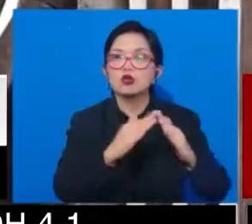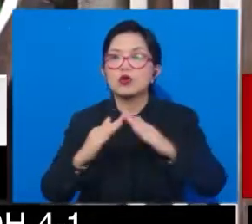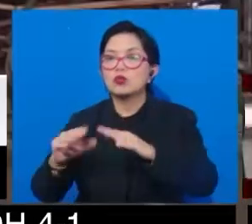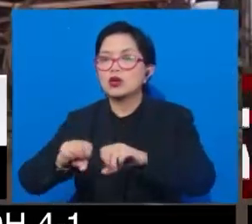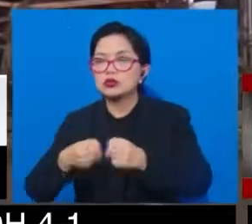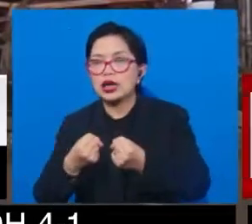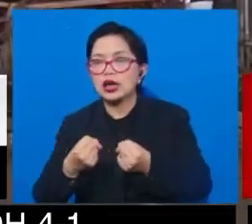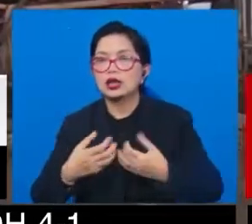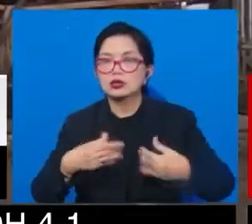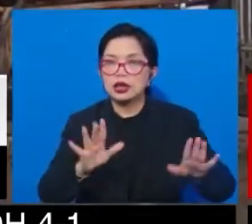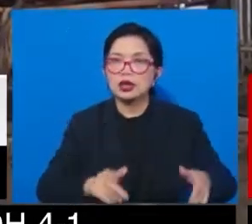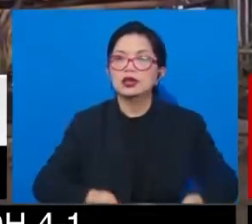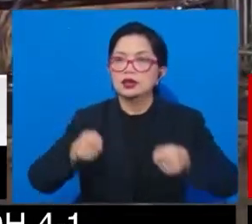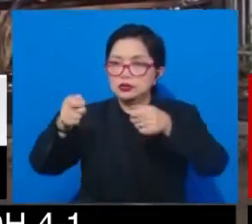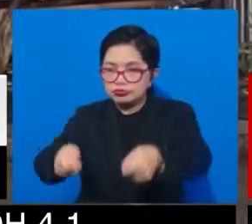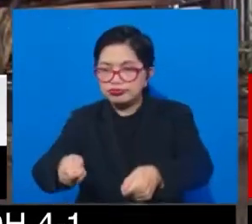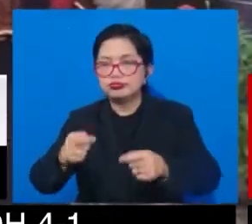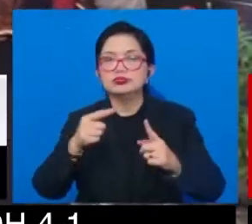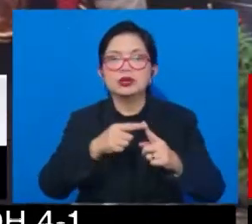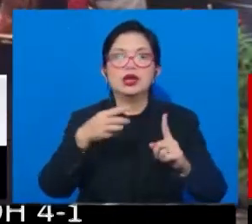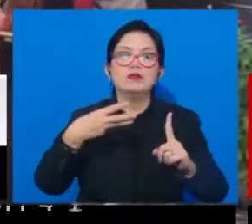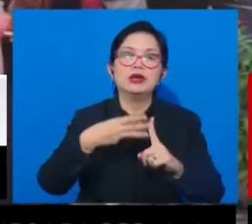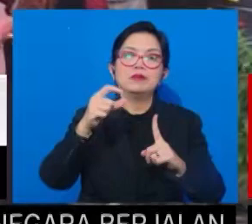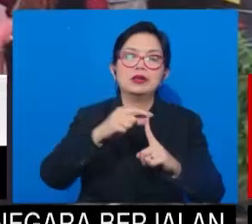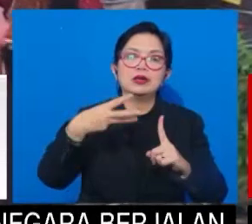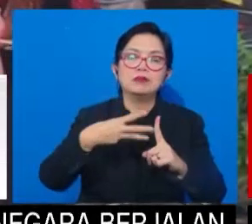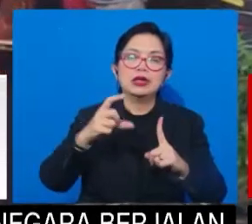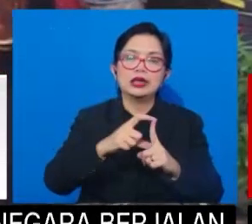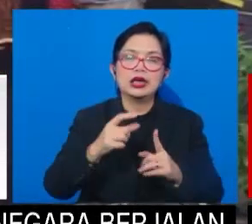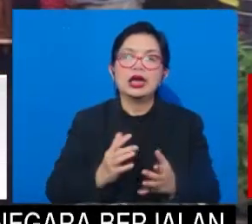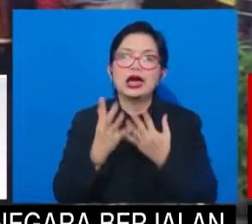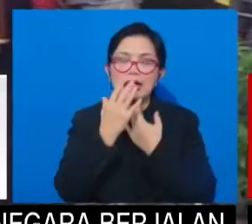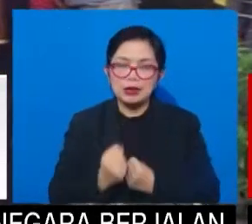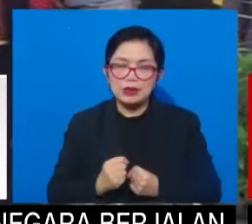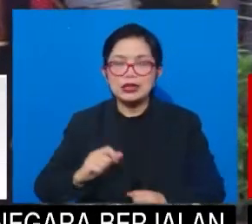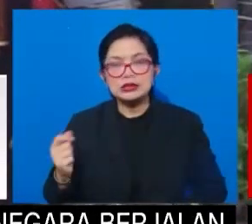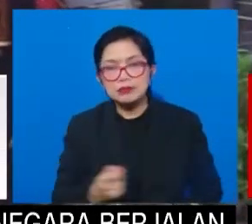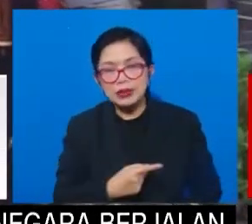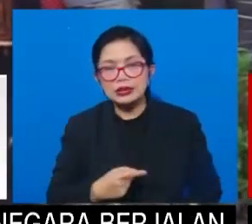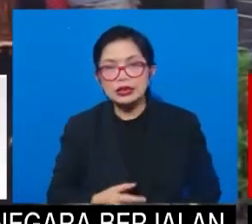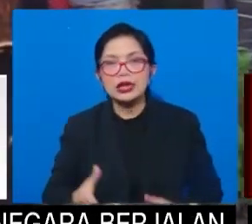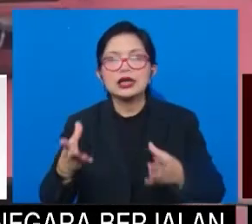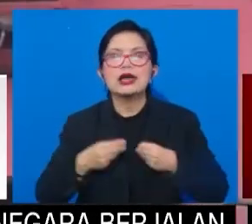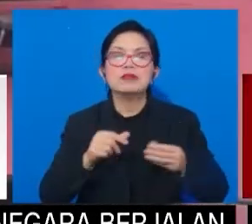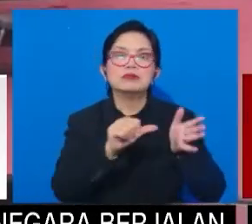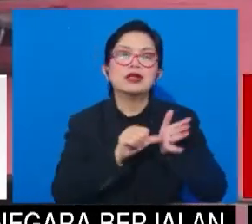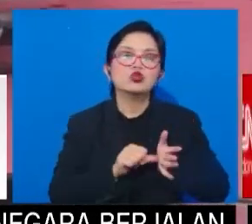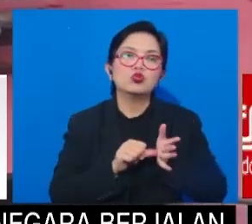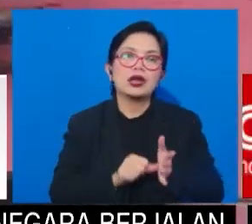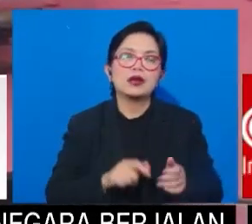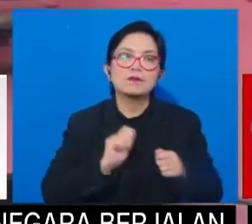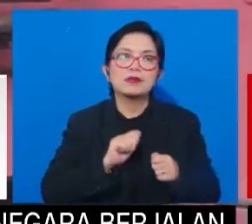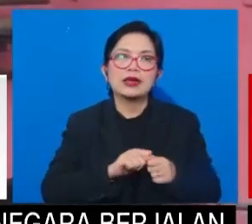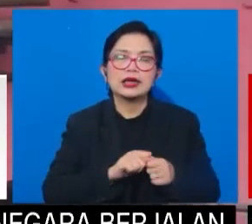selanjutnya diserahkan kepada BPBD Kabupaten Bandung agar segera mendapatkan bantuan perbaikan dari pemerintah daerah Kabupaten